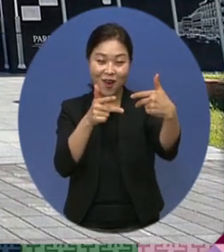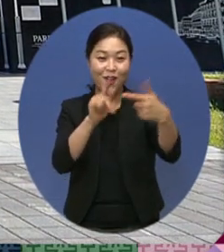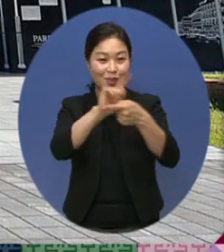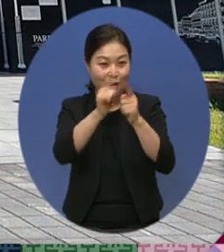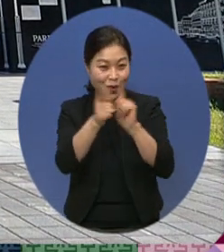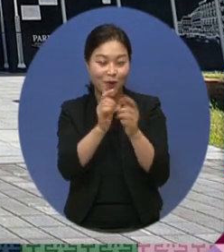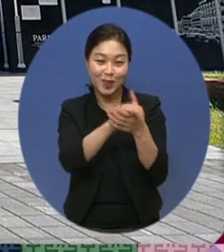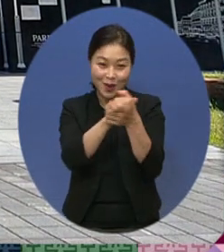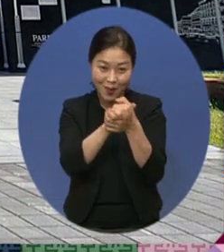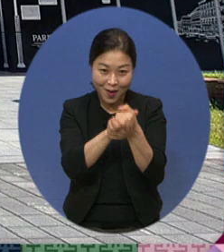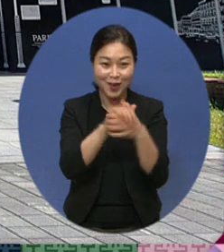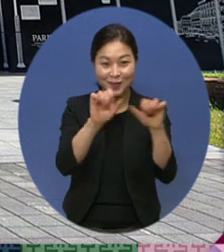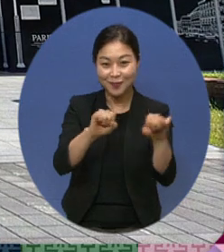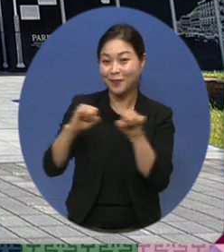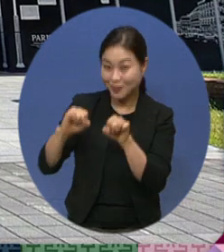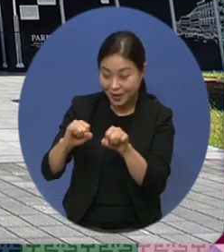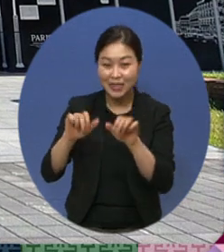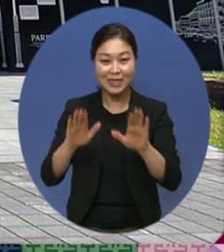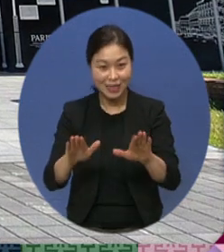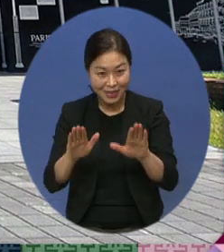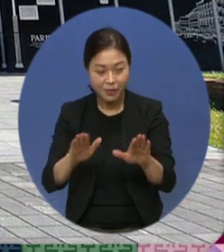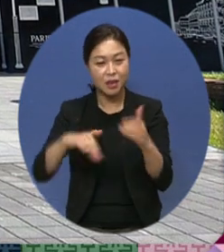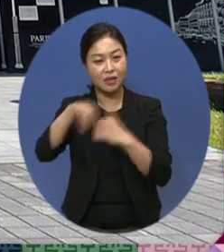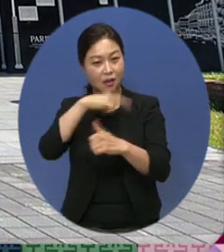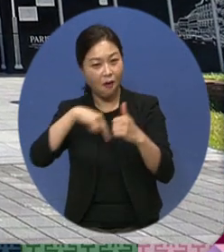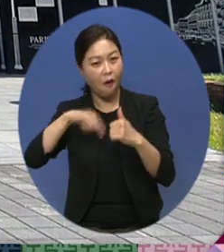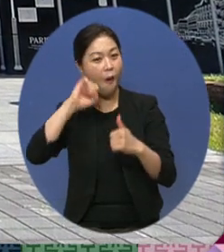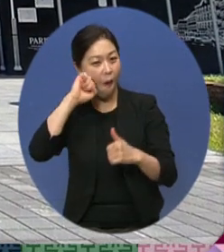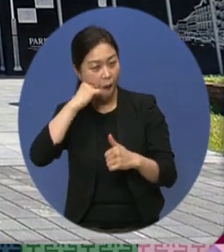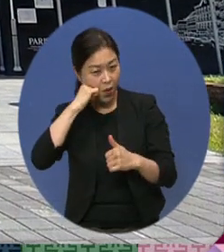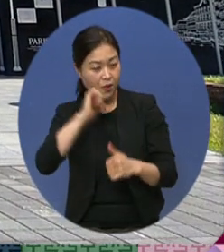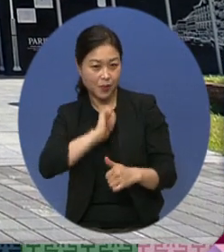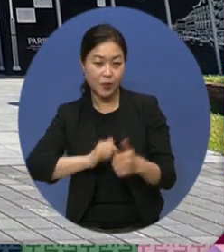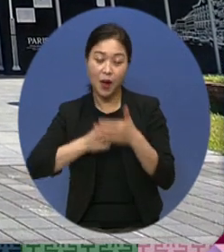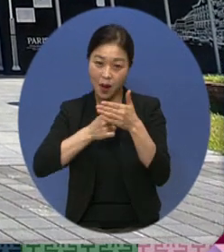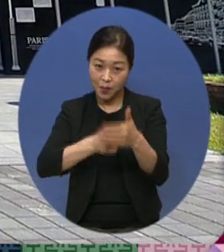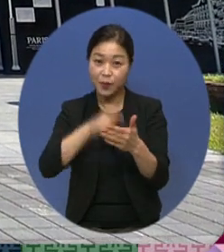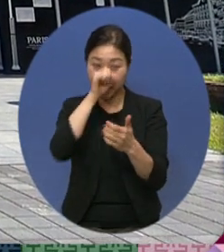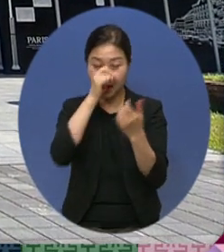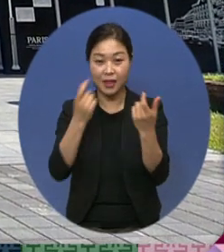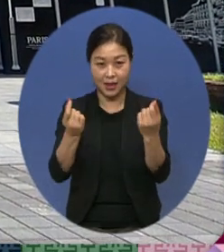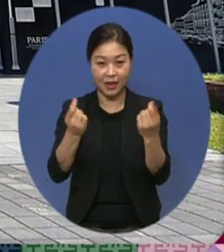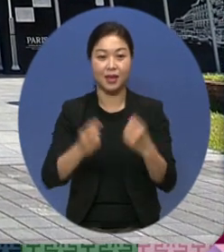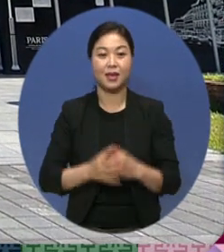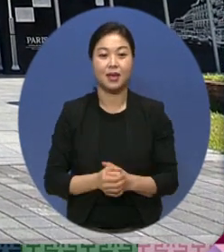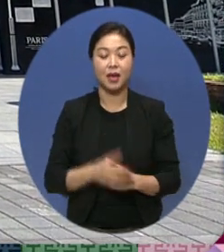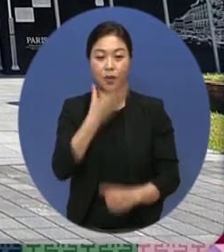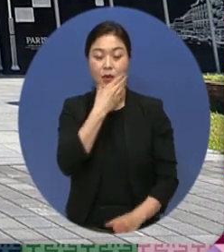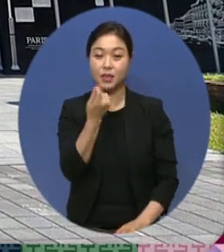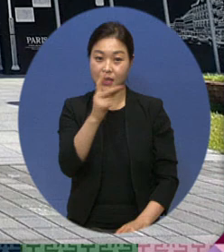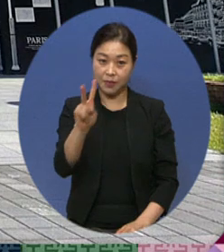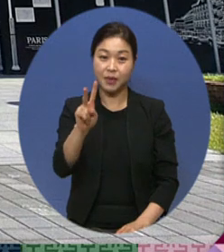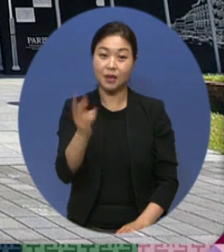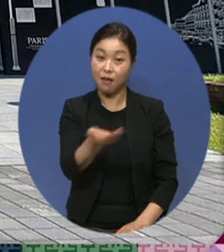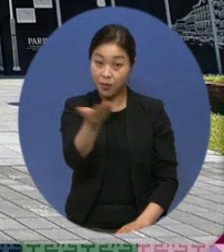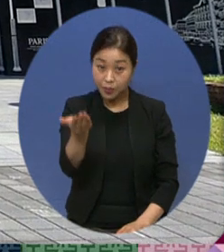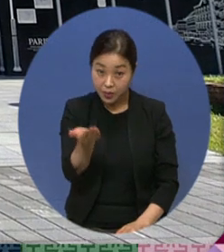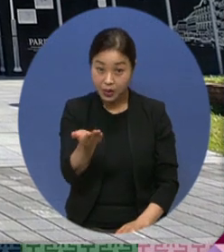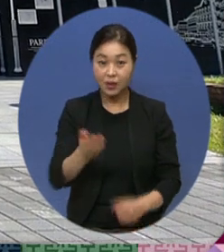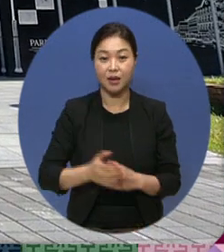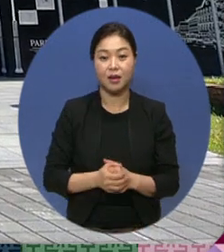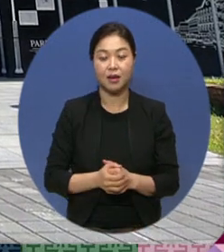정을 나누면서 현재 위기의 상황을 극복하시는 것이 어떨까요? 고지TV 시청자